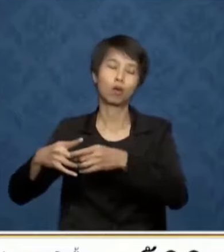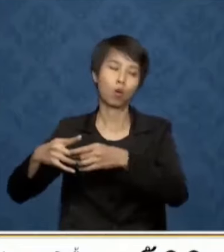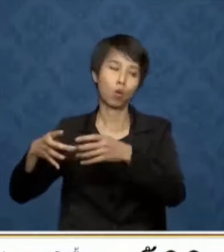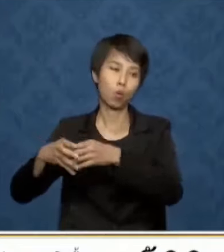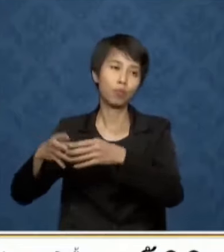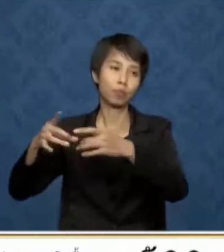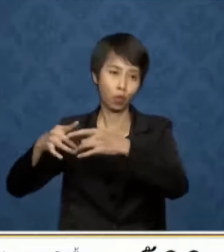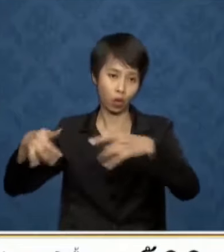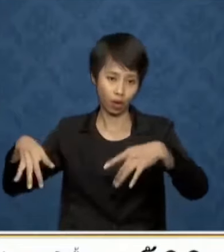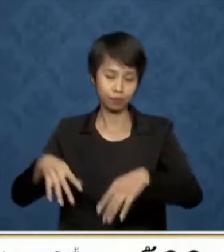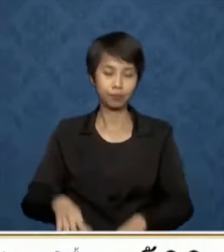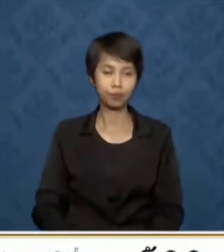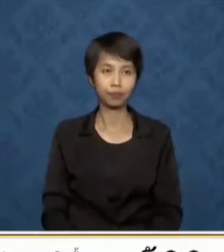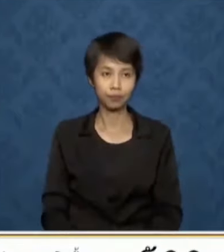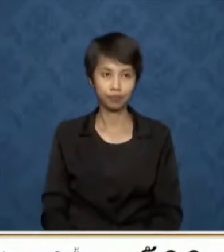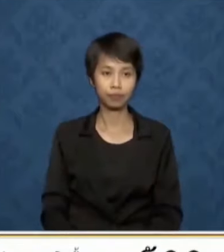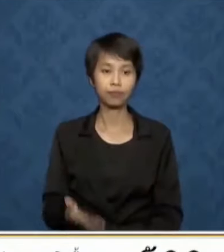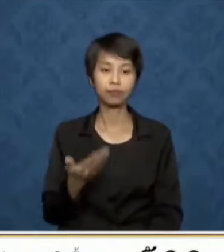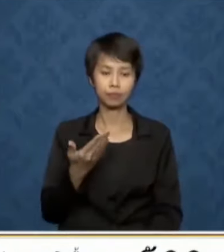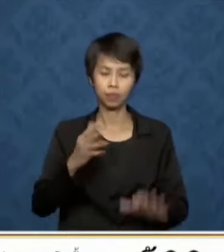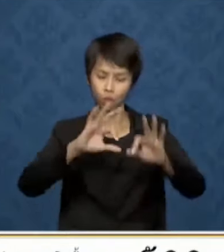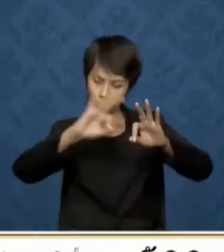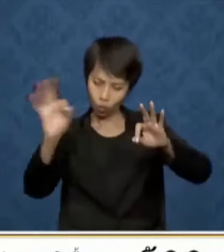ภายของผมในวันนี้ท่านว่า